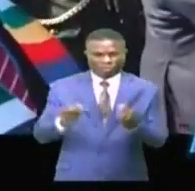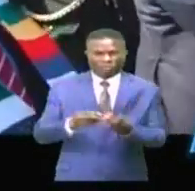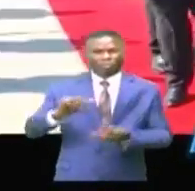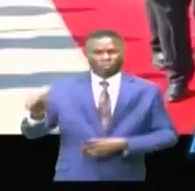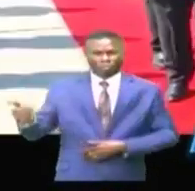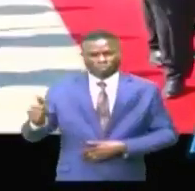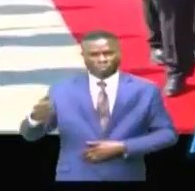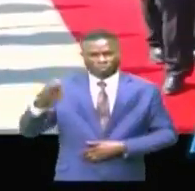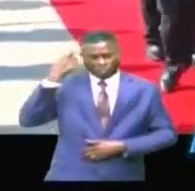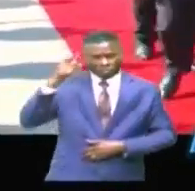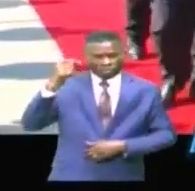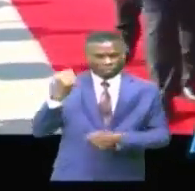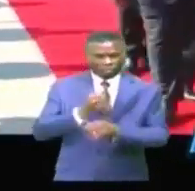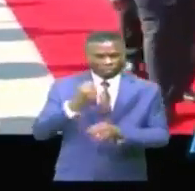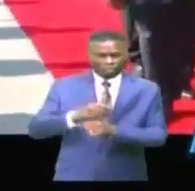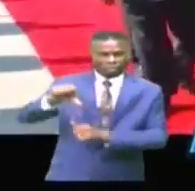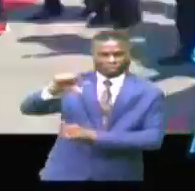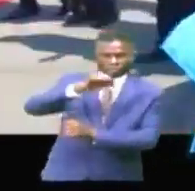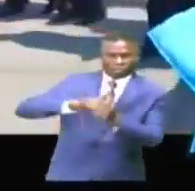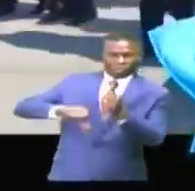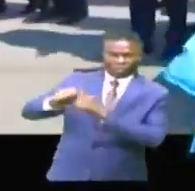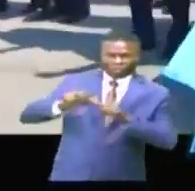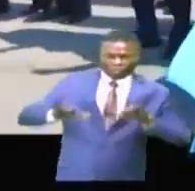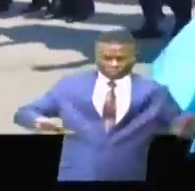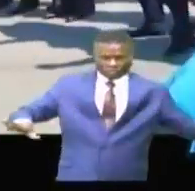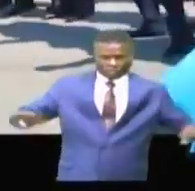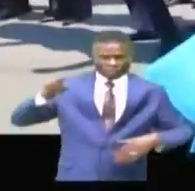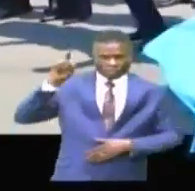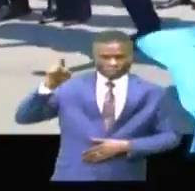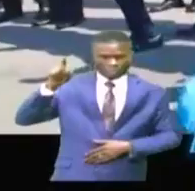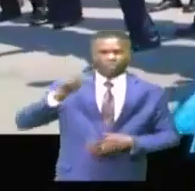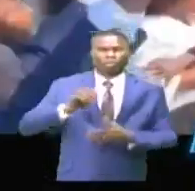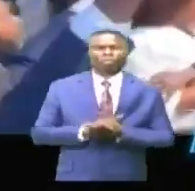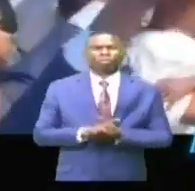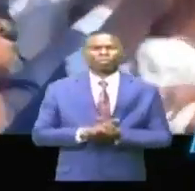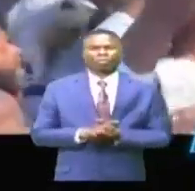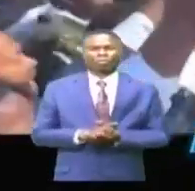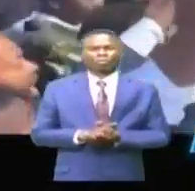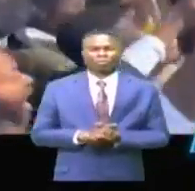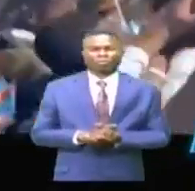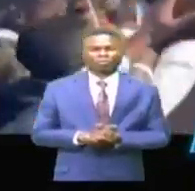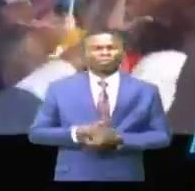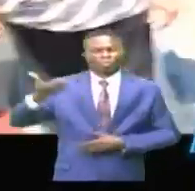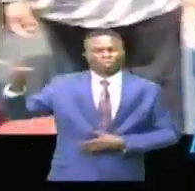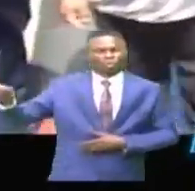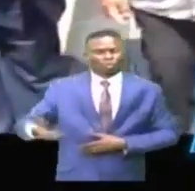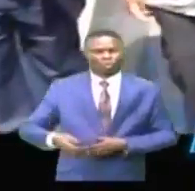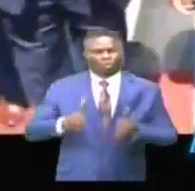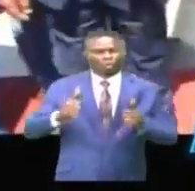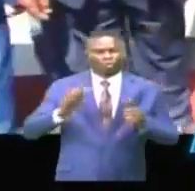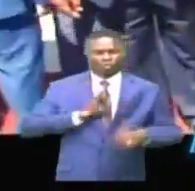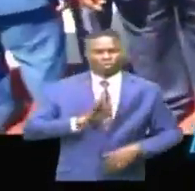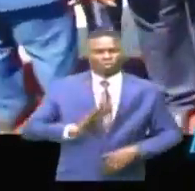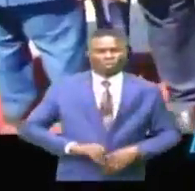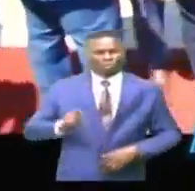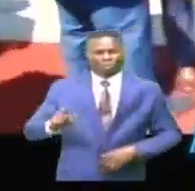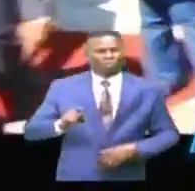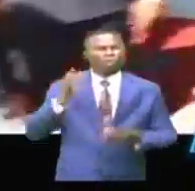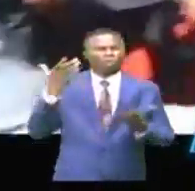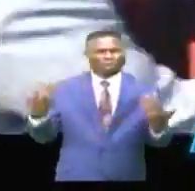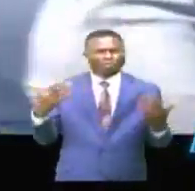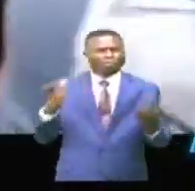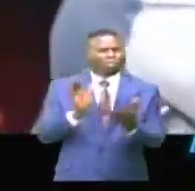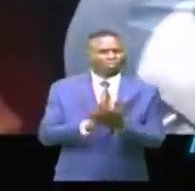postés aux alentours de l'aéroport international Roberto c'est une tonnerre d'acclamation